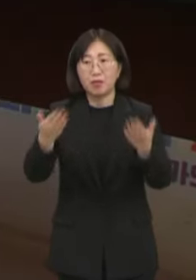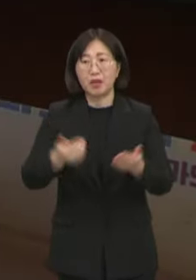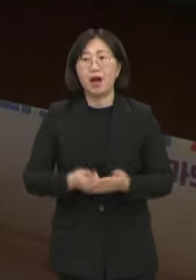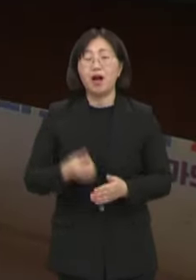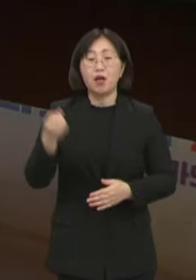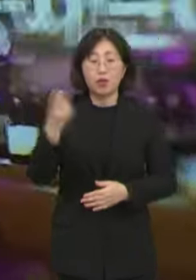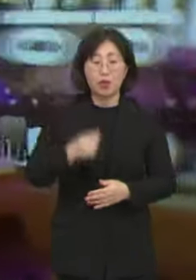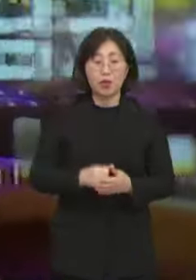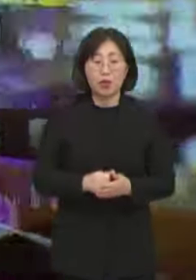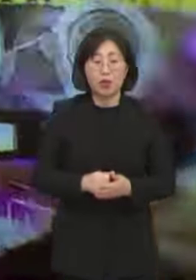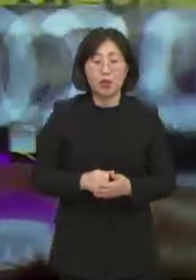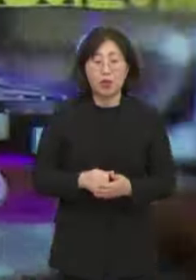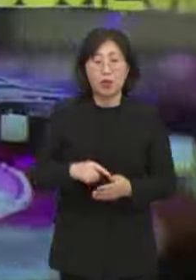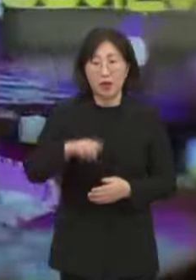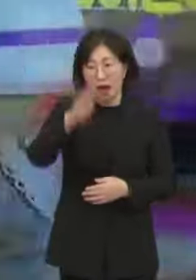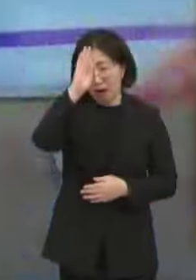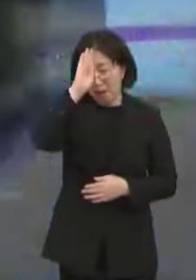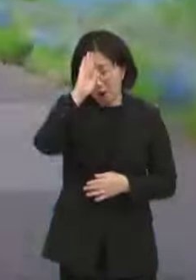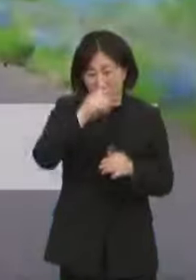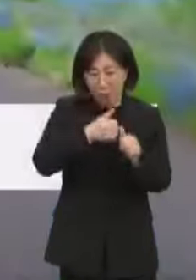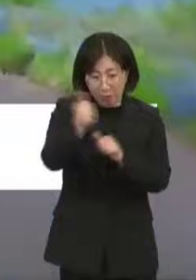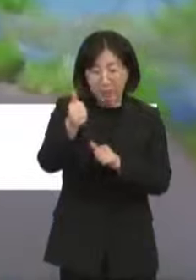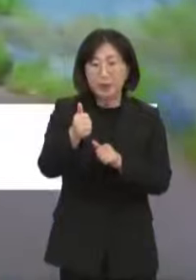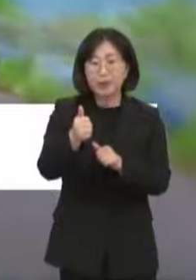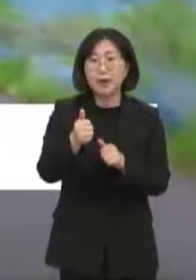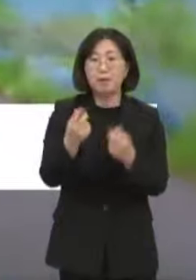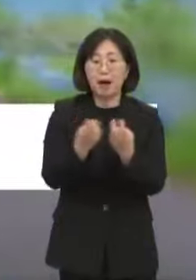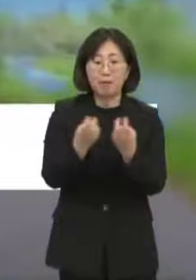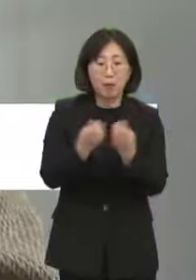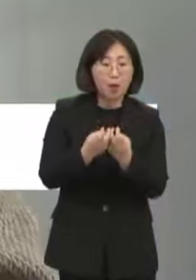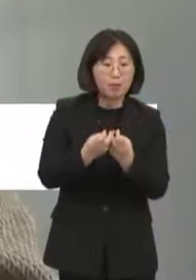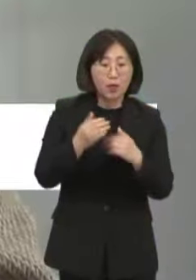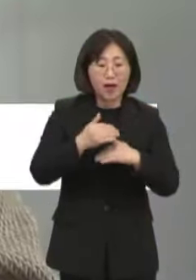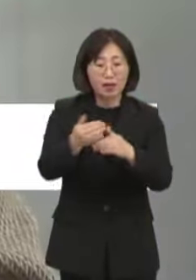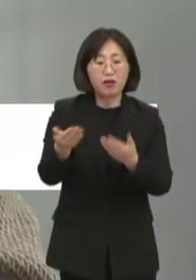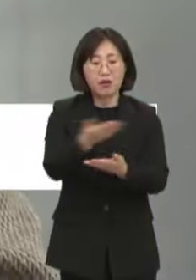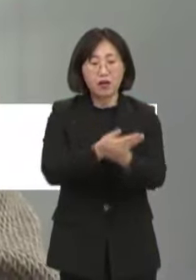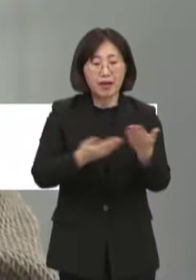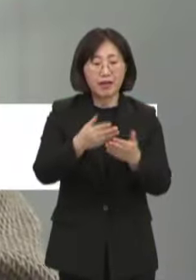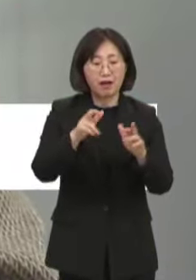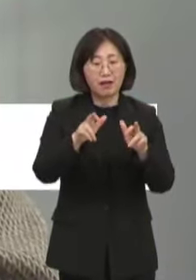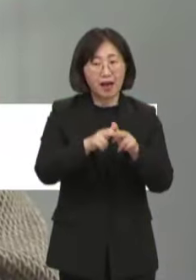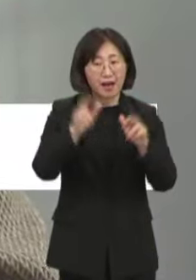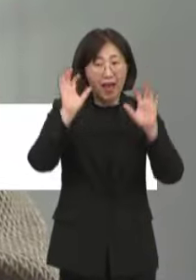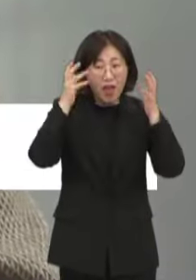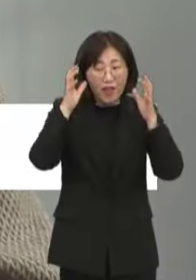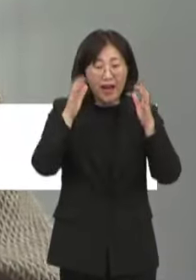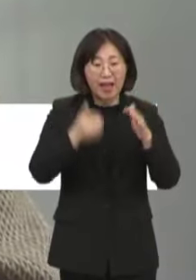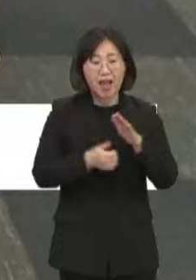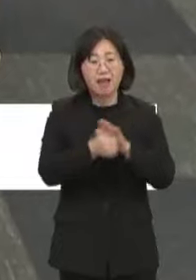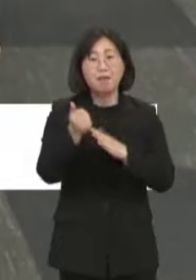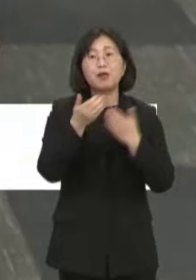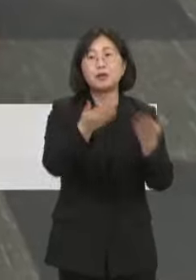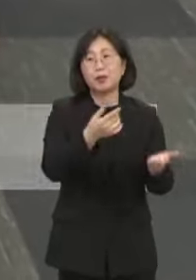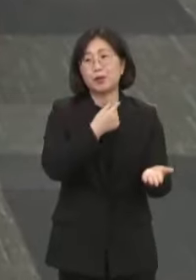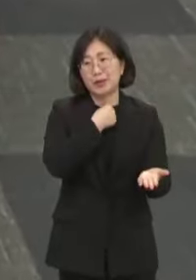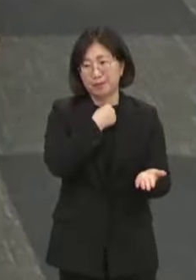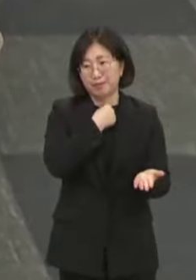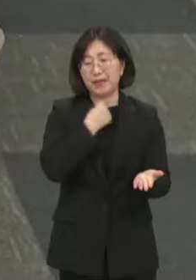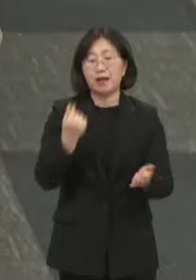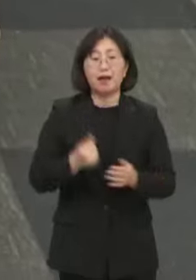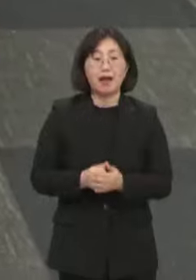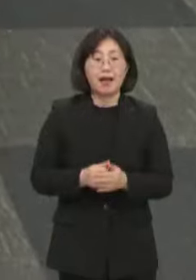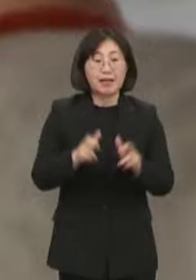않고 자신의 난치병 극복 과정을 공유해 장애 어린이들에게 희망과 용기를 주고 싶다는 이봉주 선수.